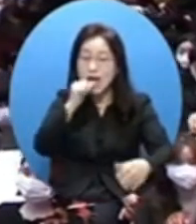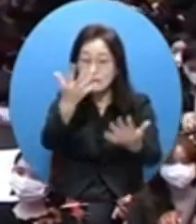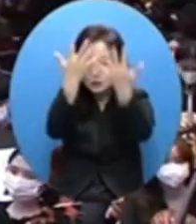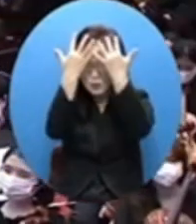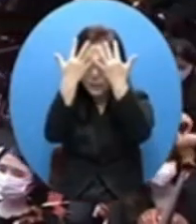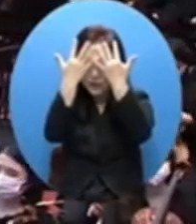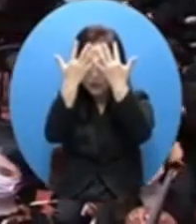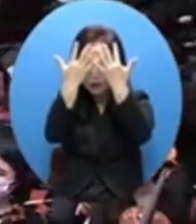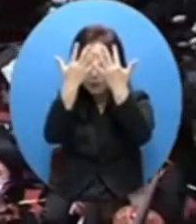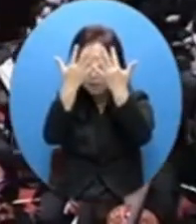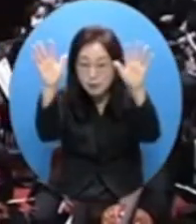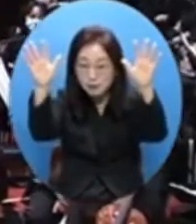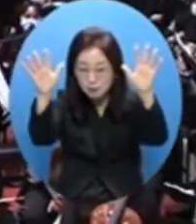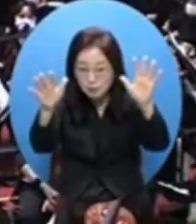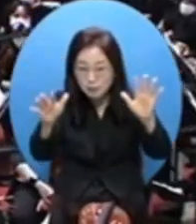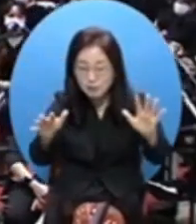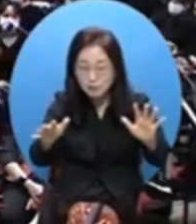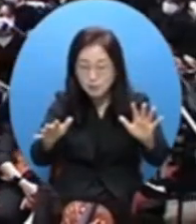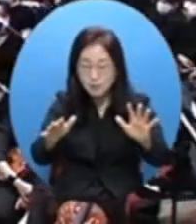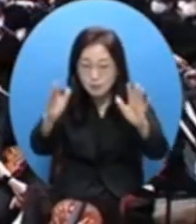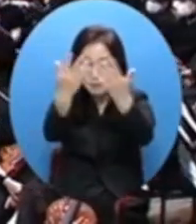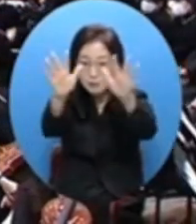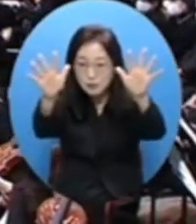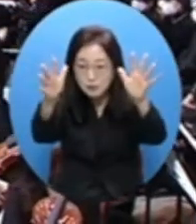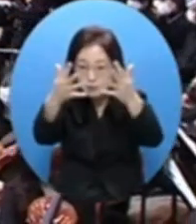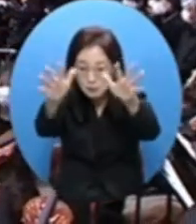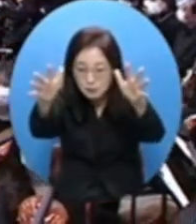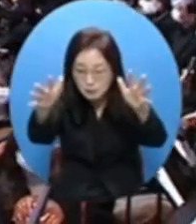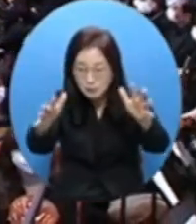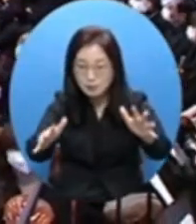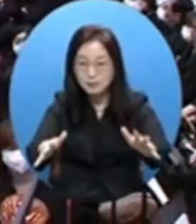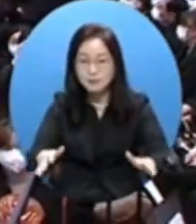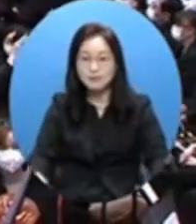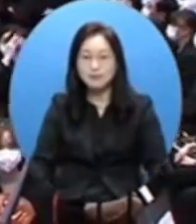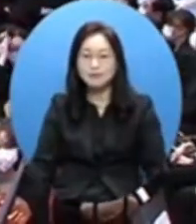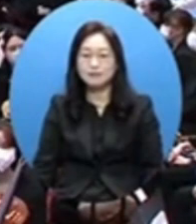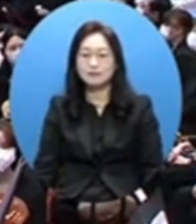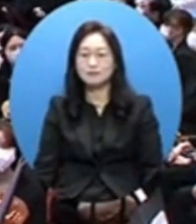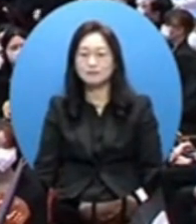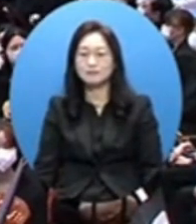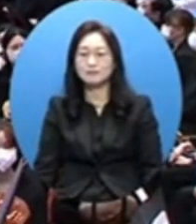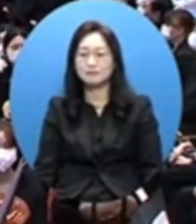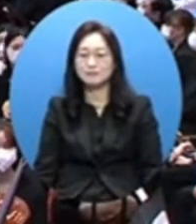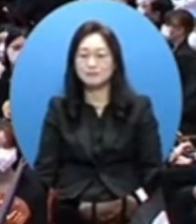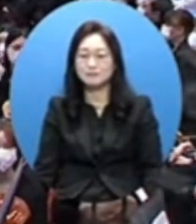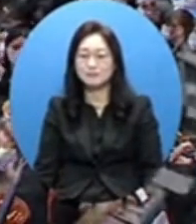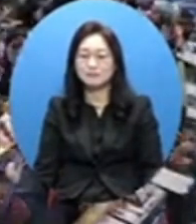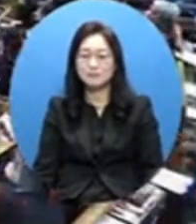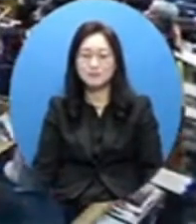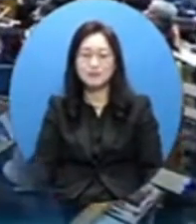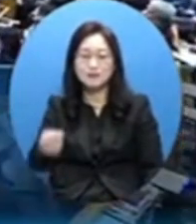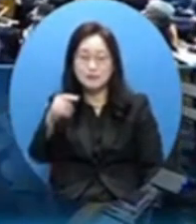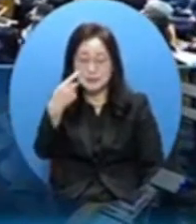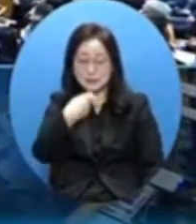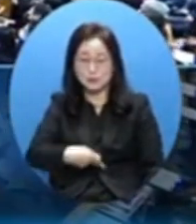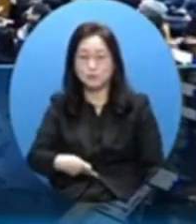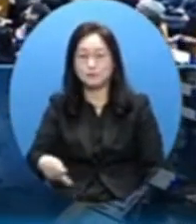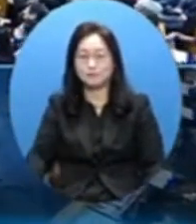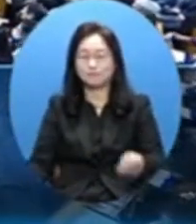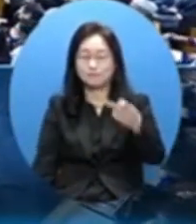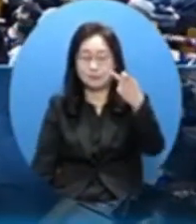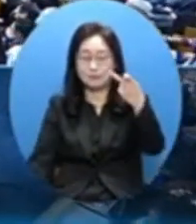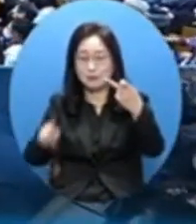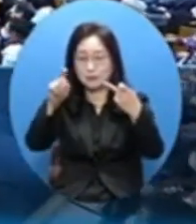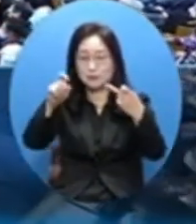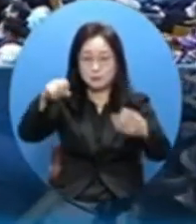철문이 척 열리는데 척, 척, 척 문이 다 열렸습니다. 사도행전 12장 7절 10절입니다